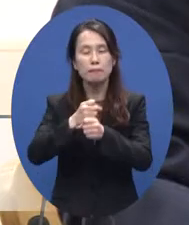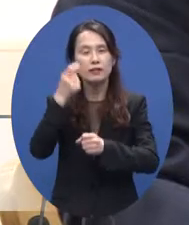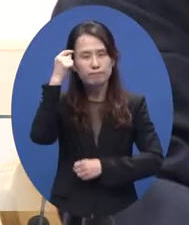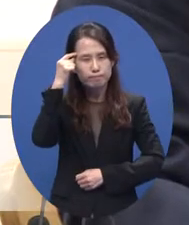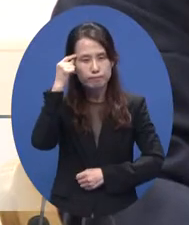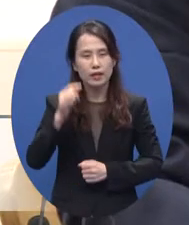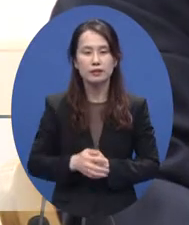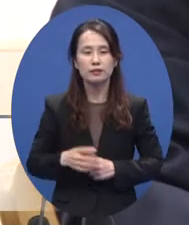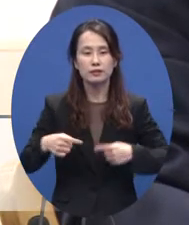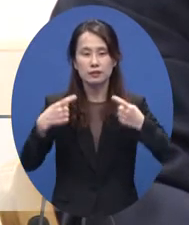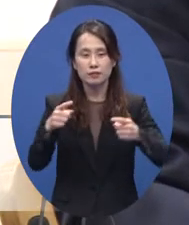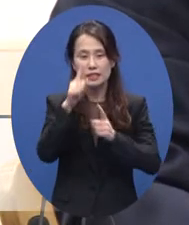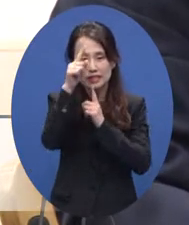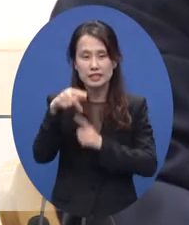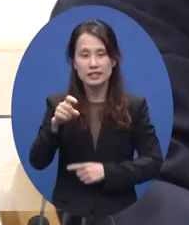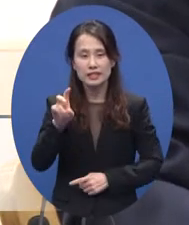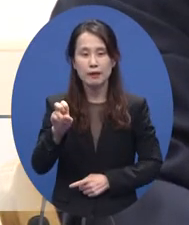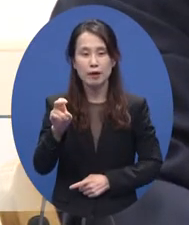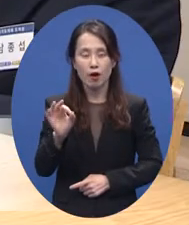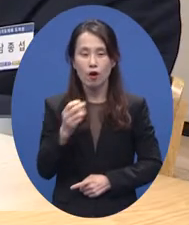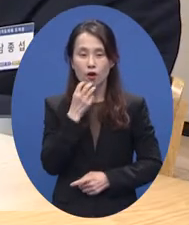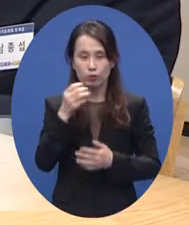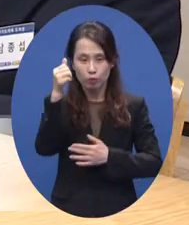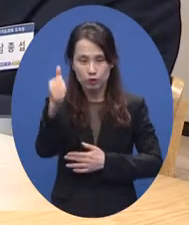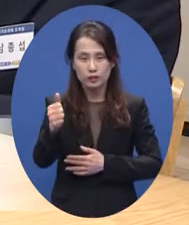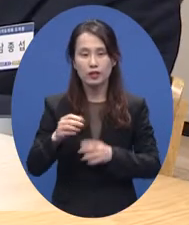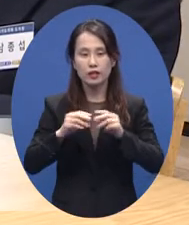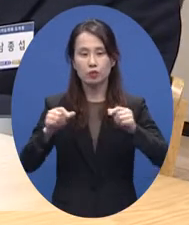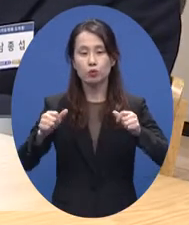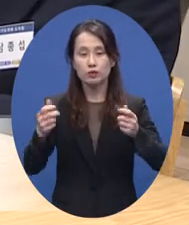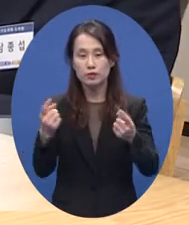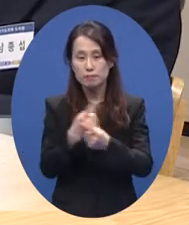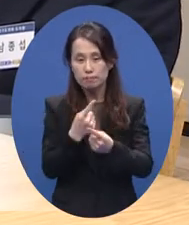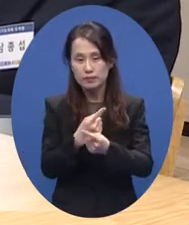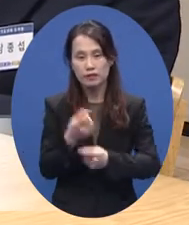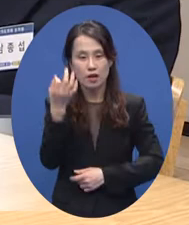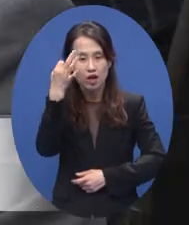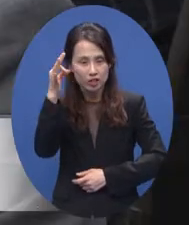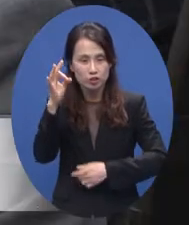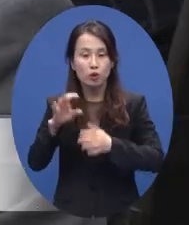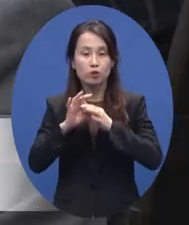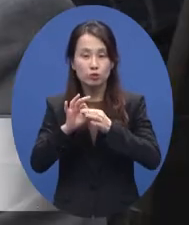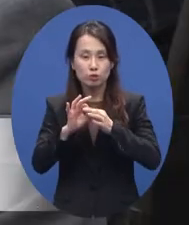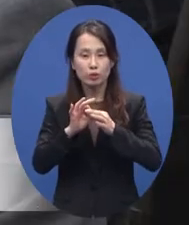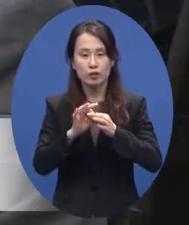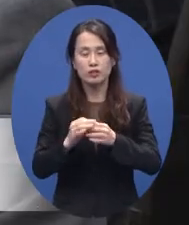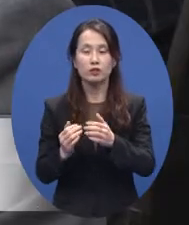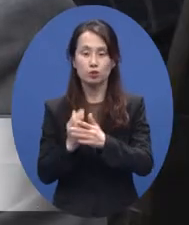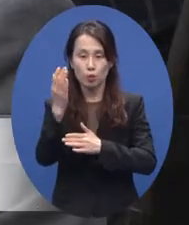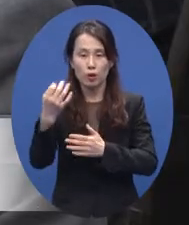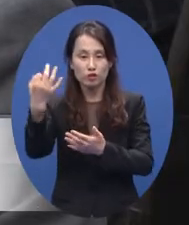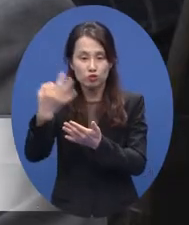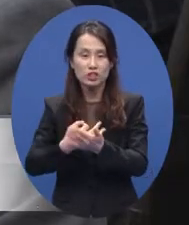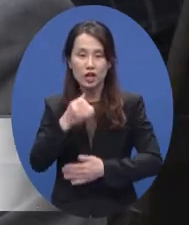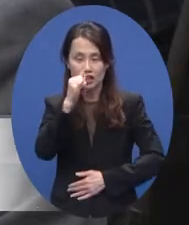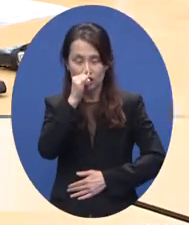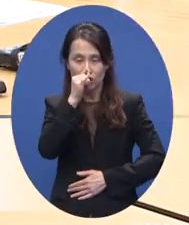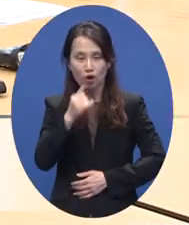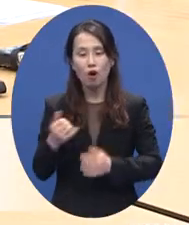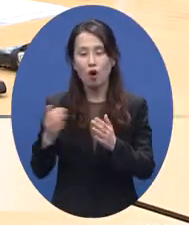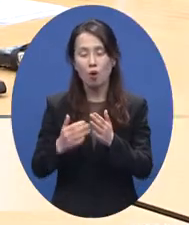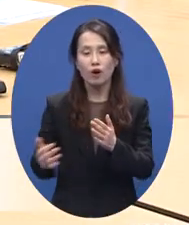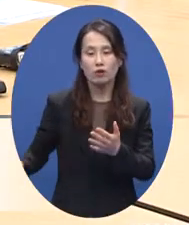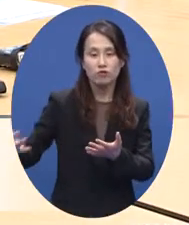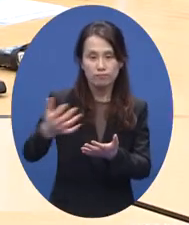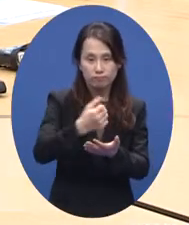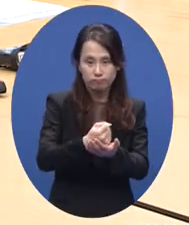협약식에 참석한 이재명 경기도지사는 토지 개발은 공공 자산을 활용하는 것이기 때문에 개발 인허가를 통해 생긴 초과 불로소득을